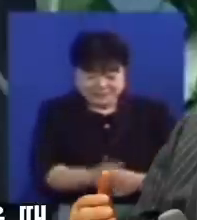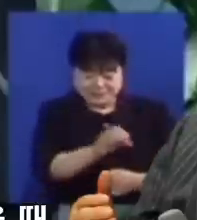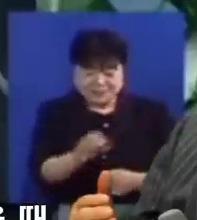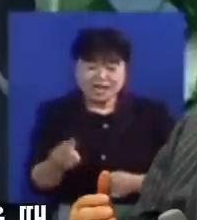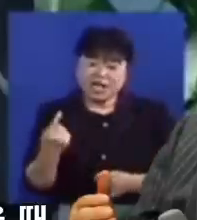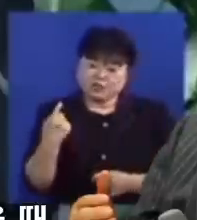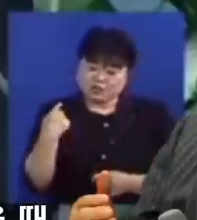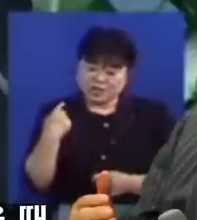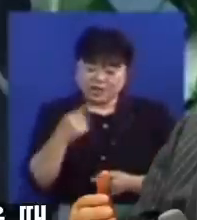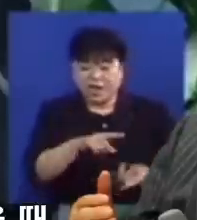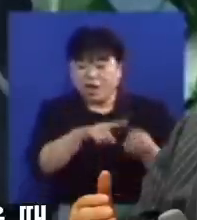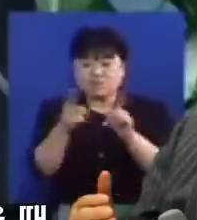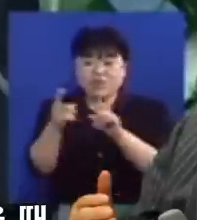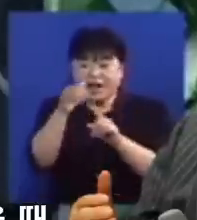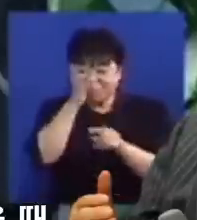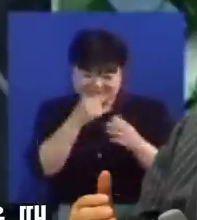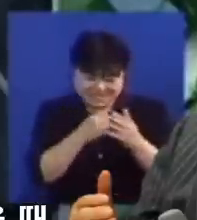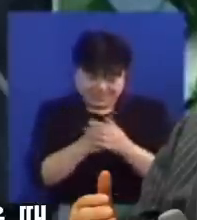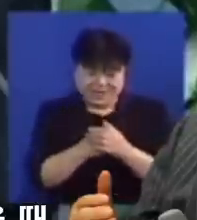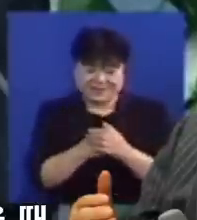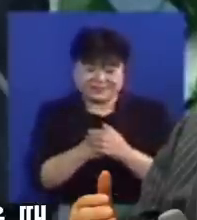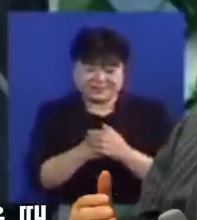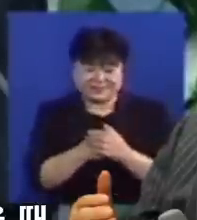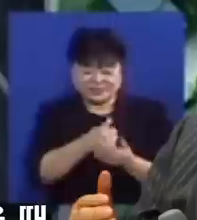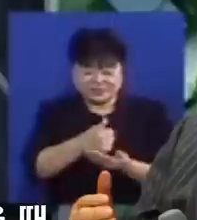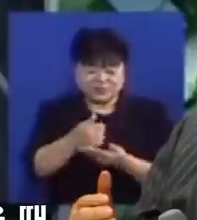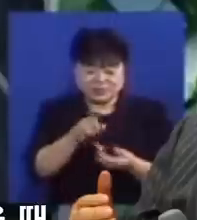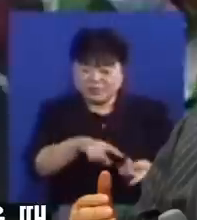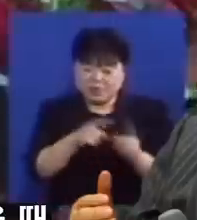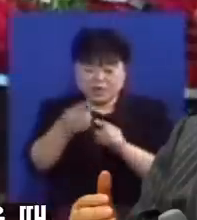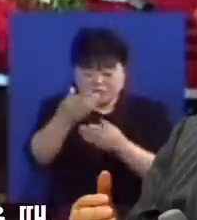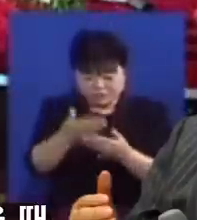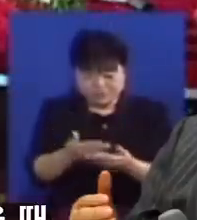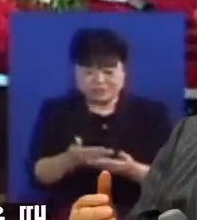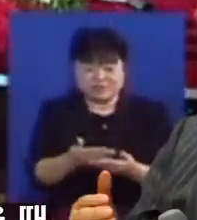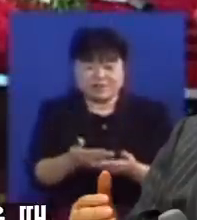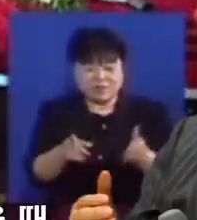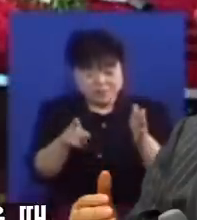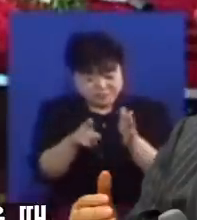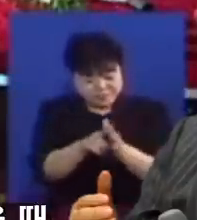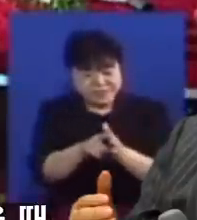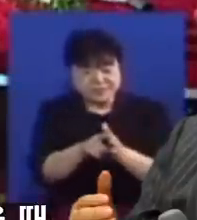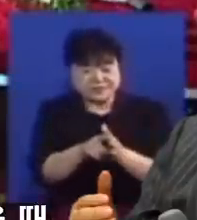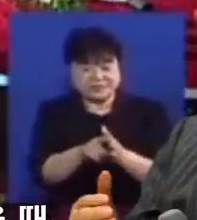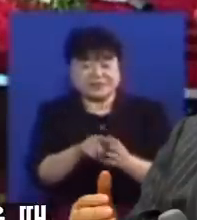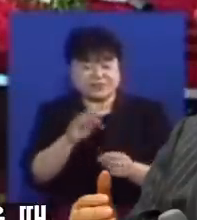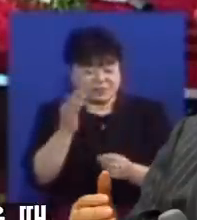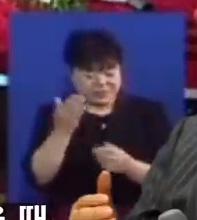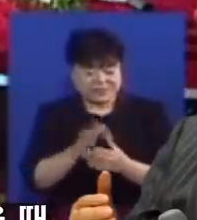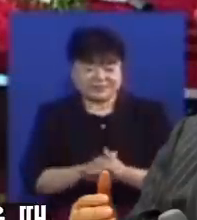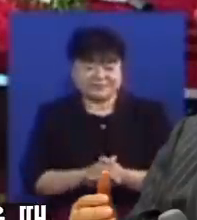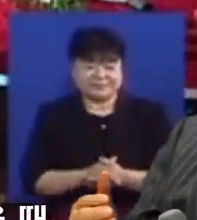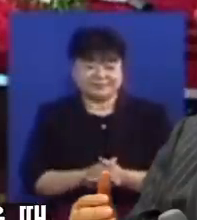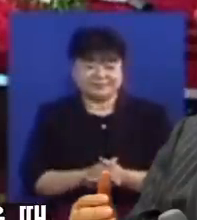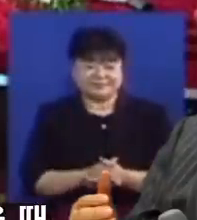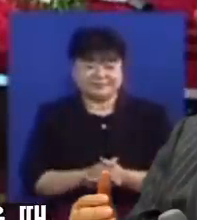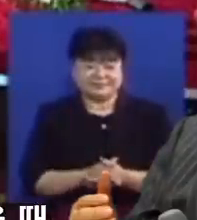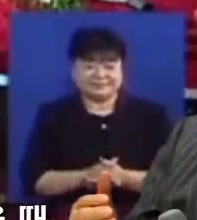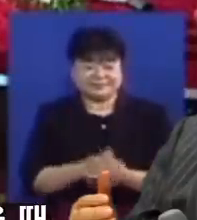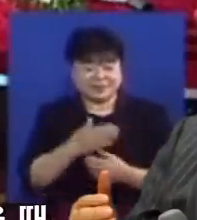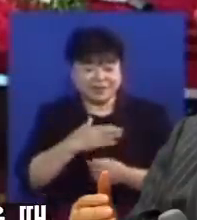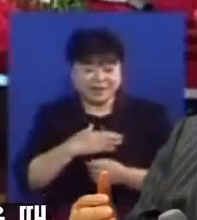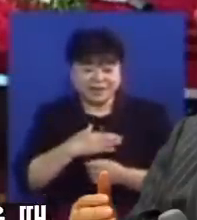뒤에는 부활이 있기 때문인 것입니다. 주님이 부활을 주실 것을 우리는 믿음하지 않습니다.